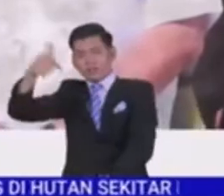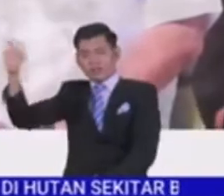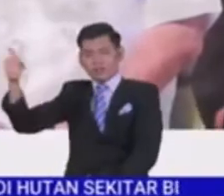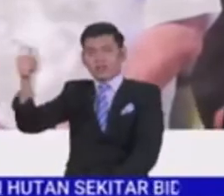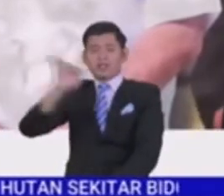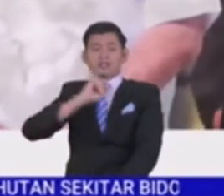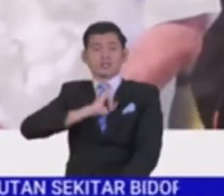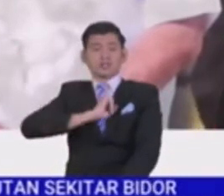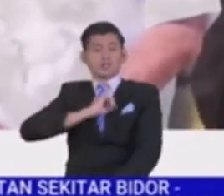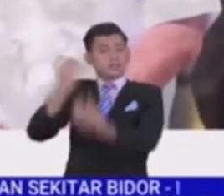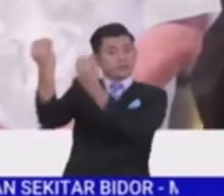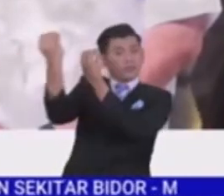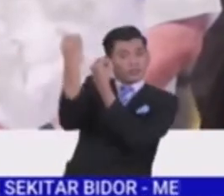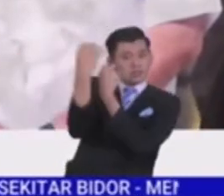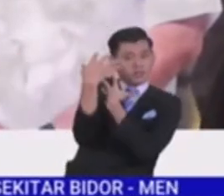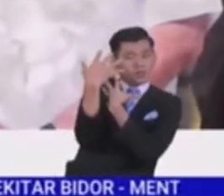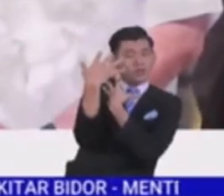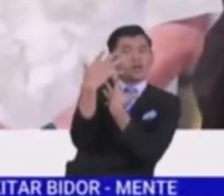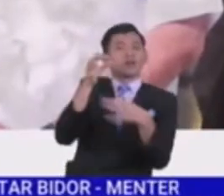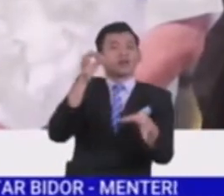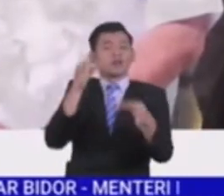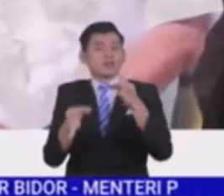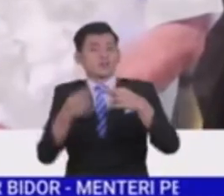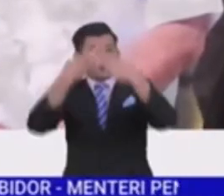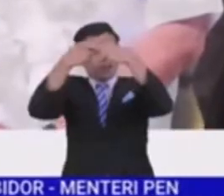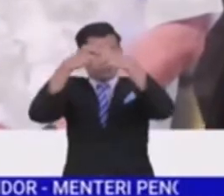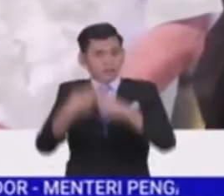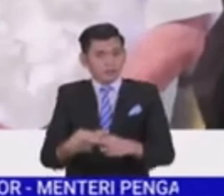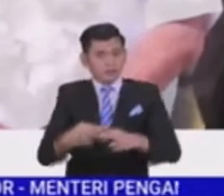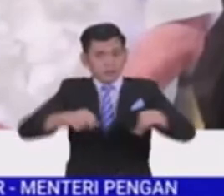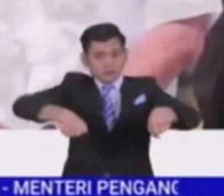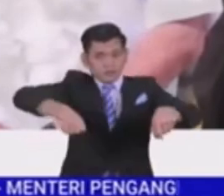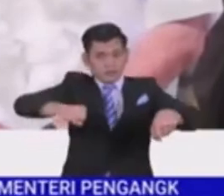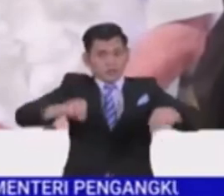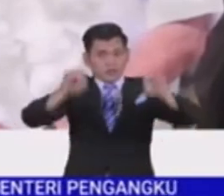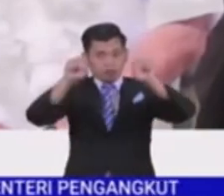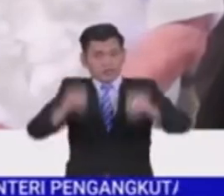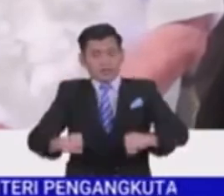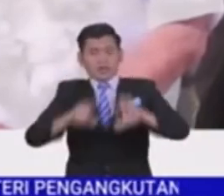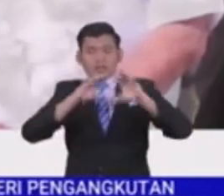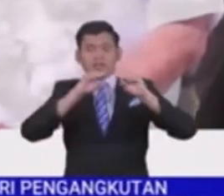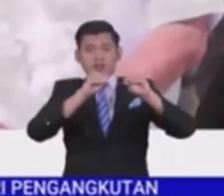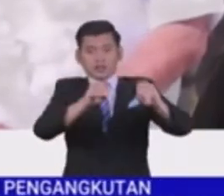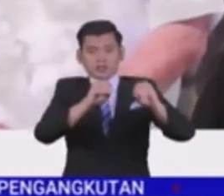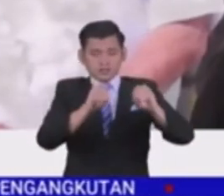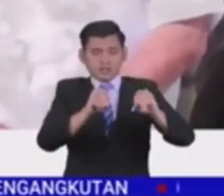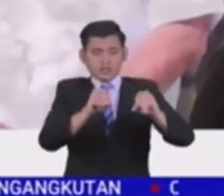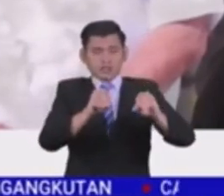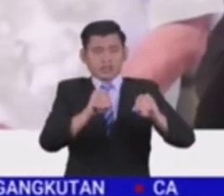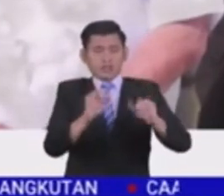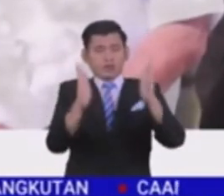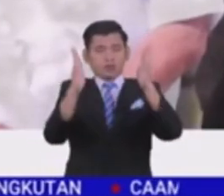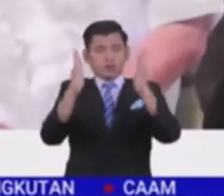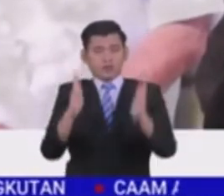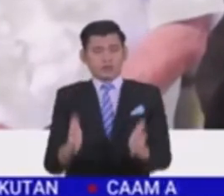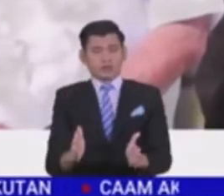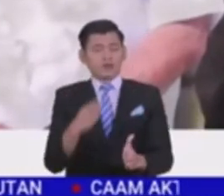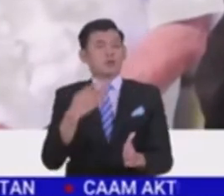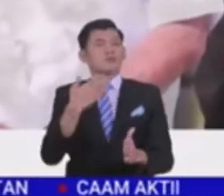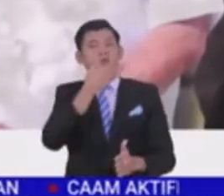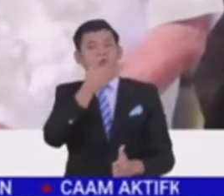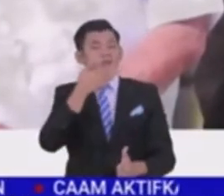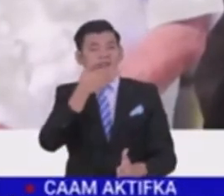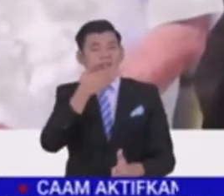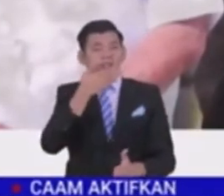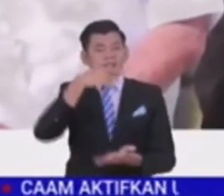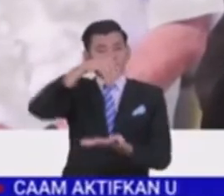Saya beritahu kalau repair motosikal tu boleh diajar kepada golongan muda di Bera